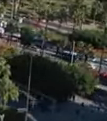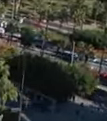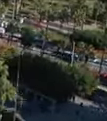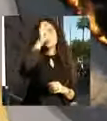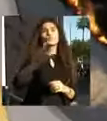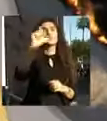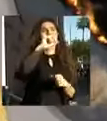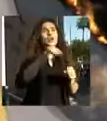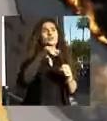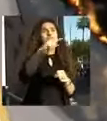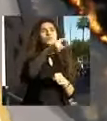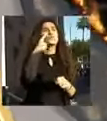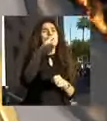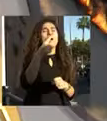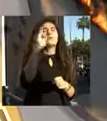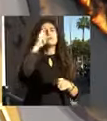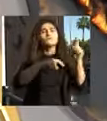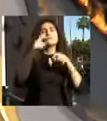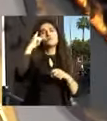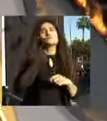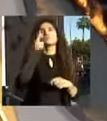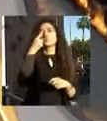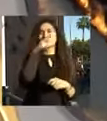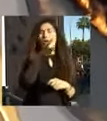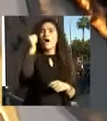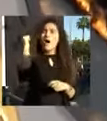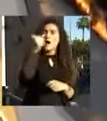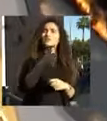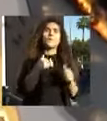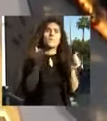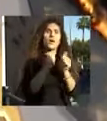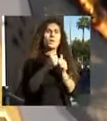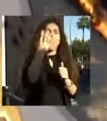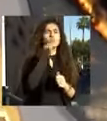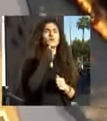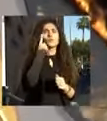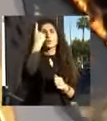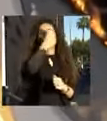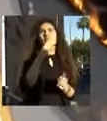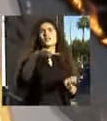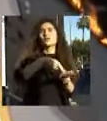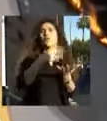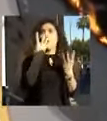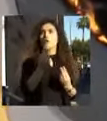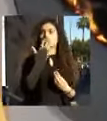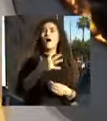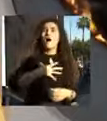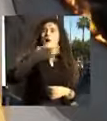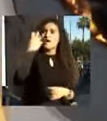Türkiye'nin mimarlarısınız. Her zaman yanınızda dimdik olacağız.